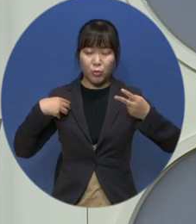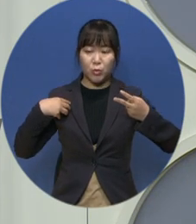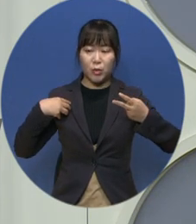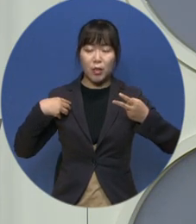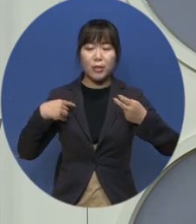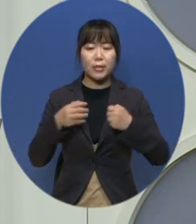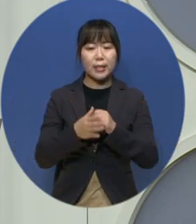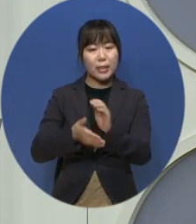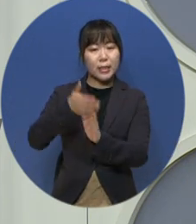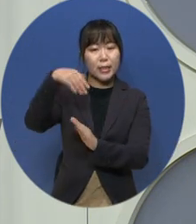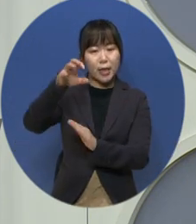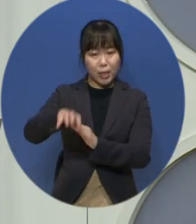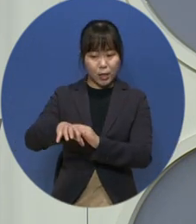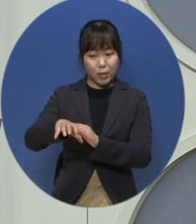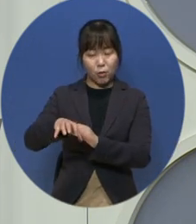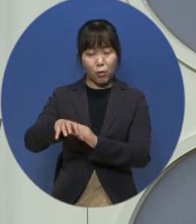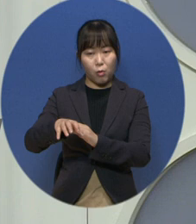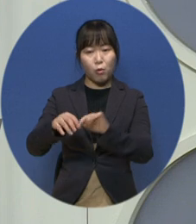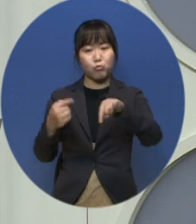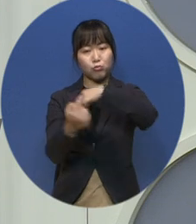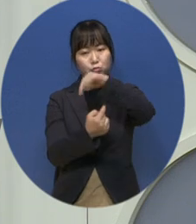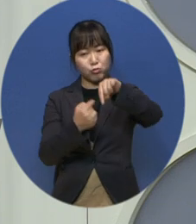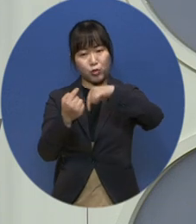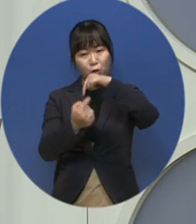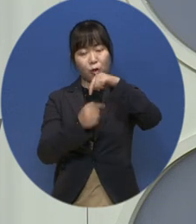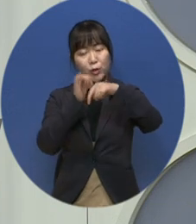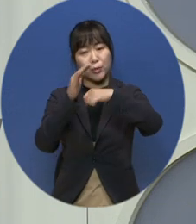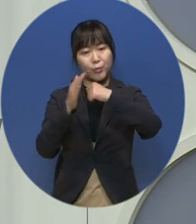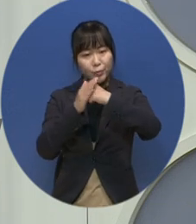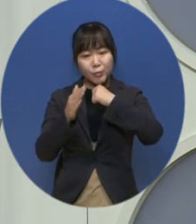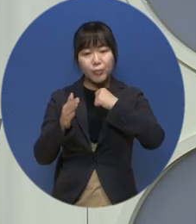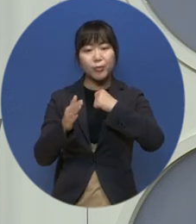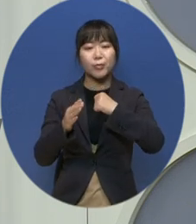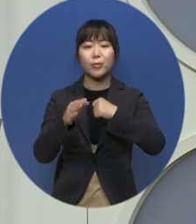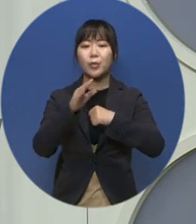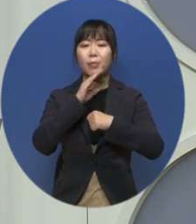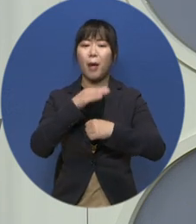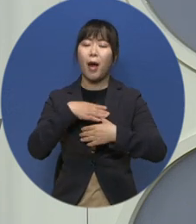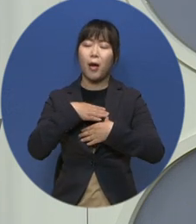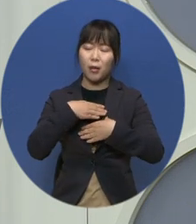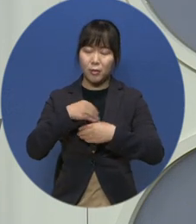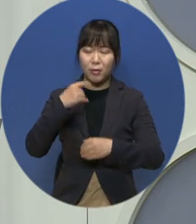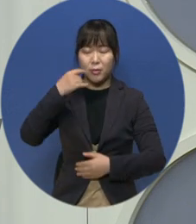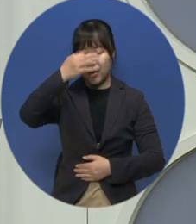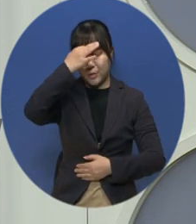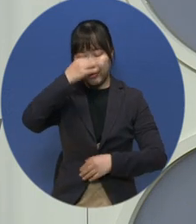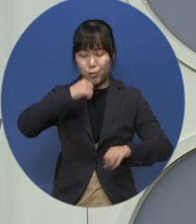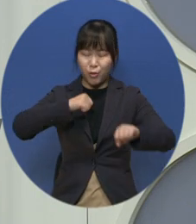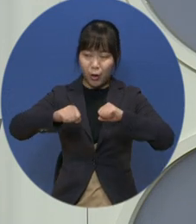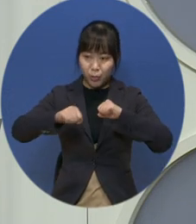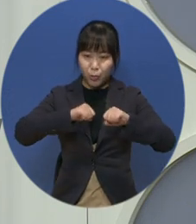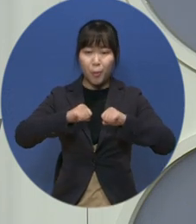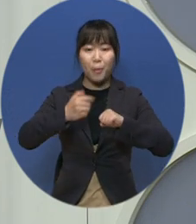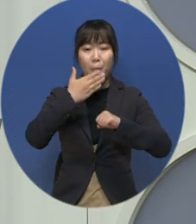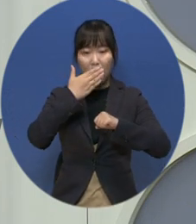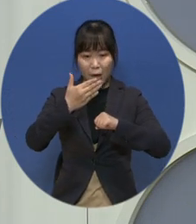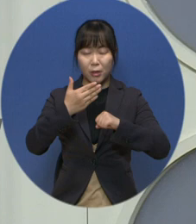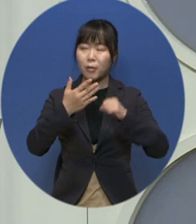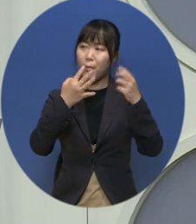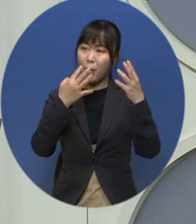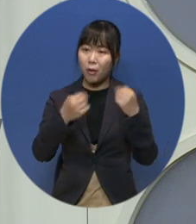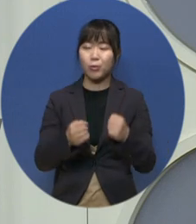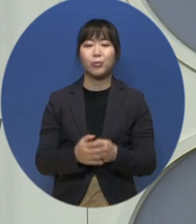정부나 시에 의해서 운영이 되기 때문에 굉장히 안전한 그런 예술 활동을 할 수 있는 나라가